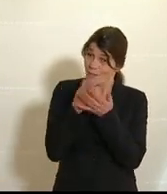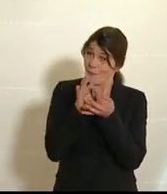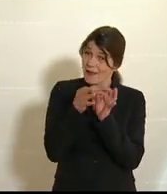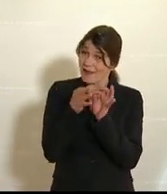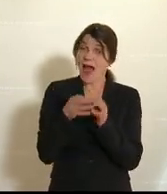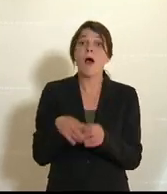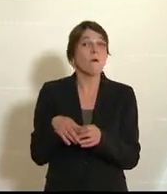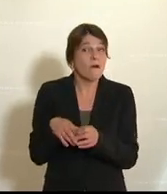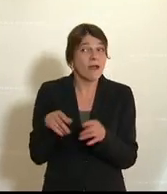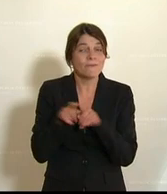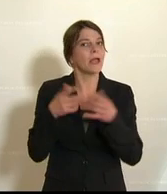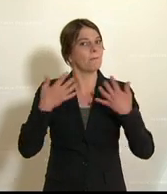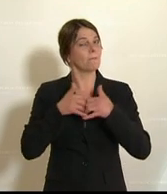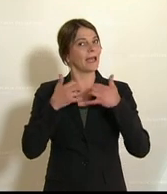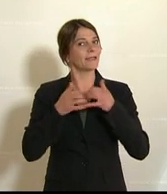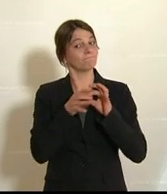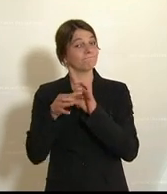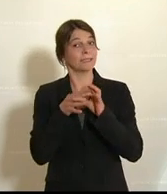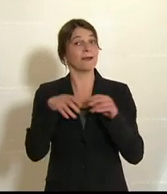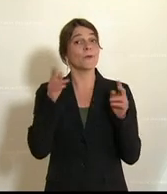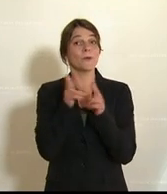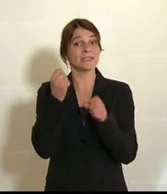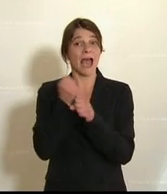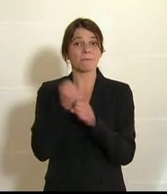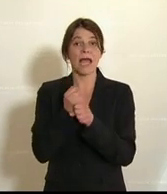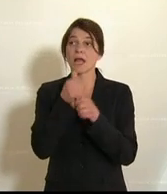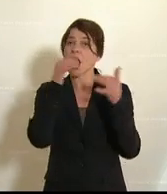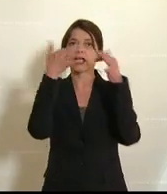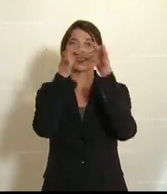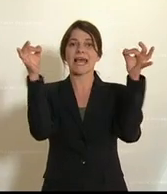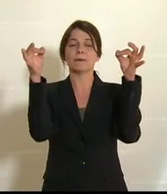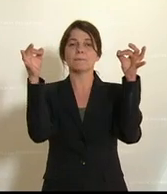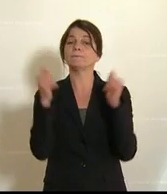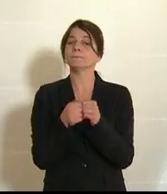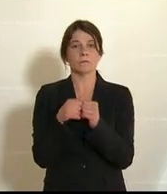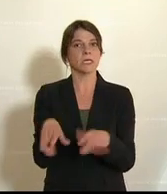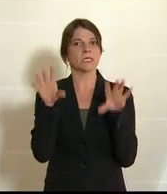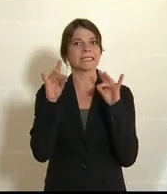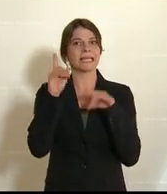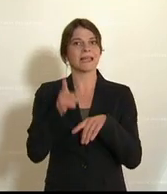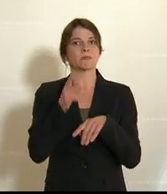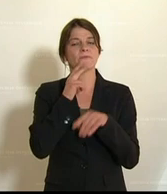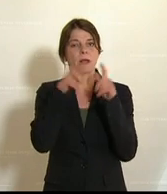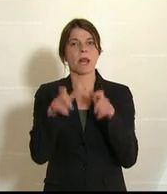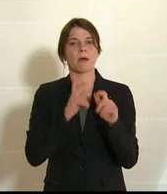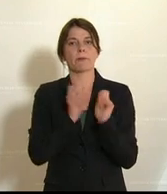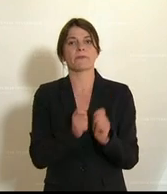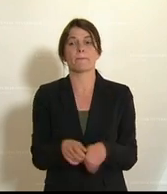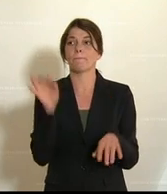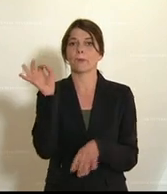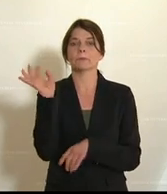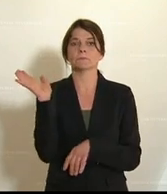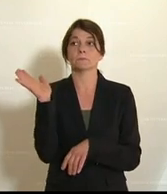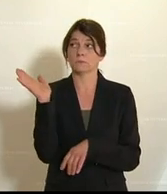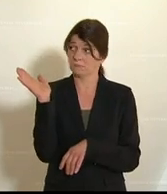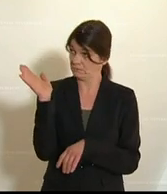detailliert ist wie die Berichte zum Thema Kurzarbeit, nämlich eine Zeile, 10.000 Unternehmen haben das beantragt, dann würde ich